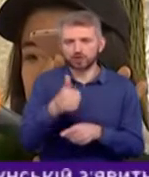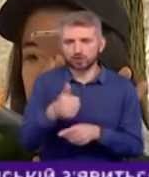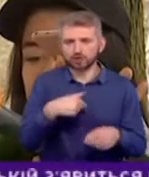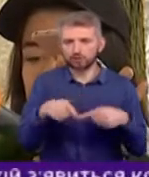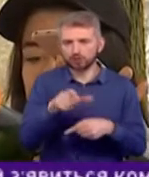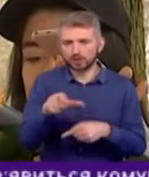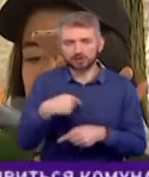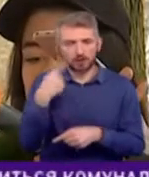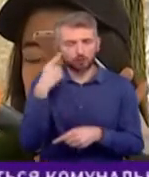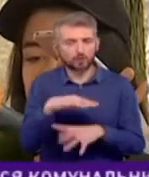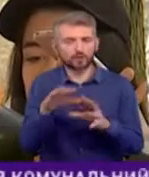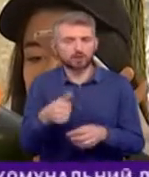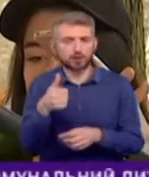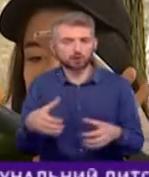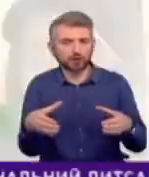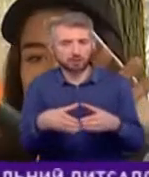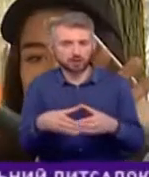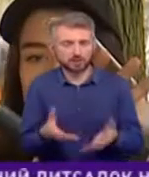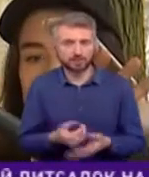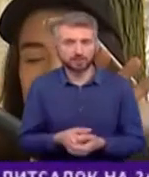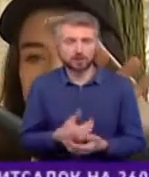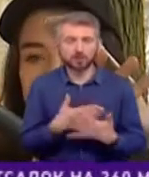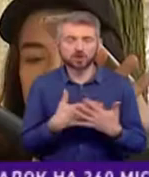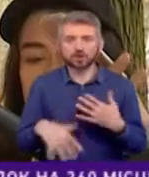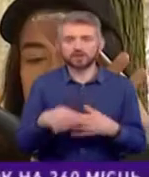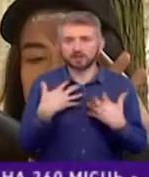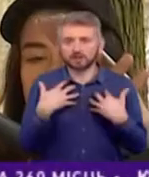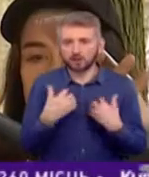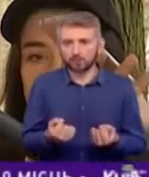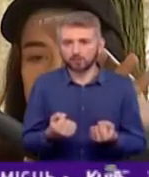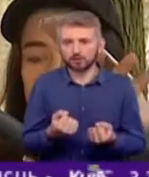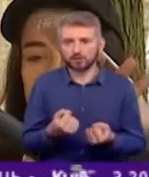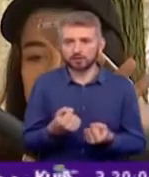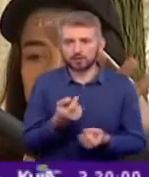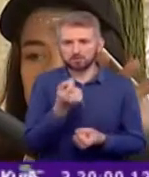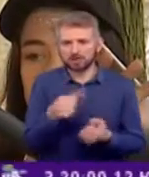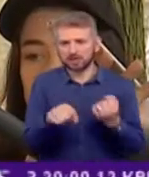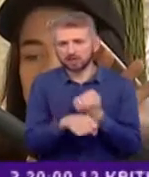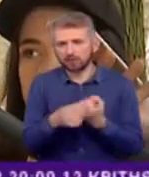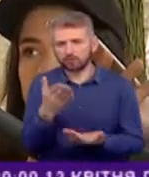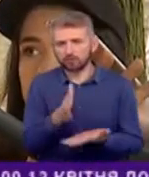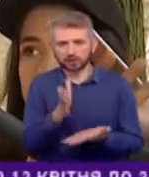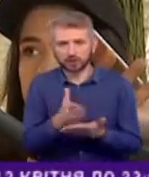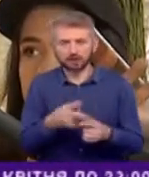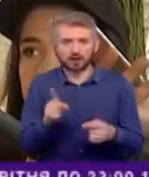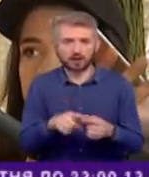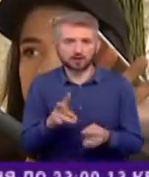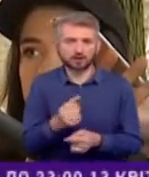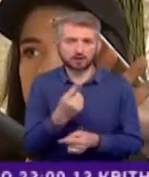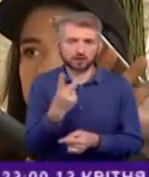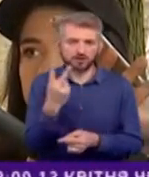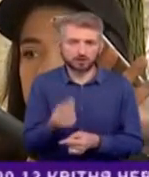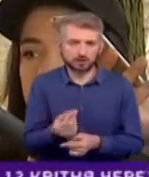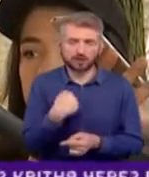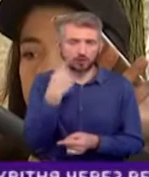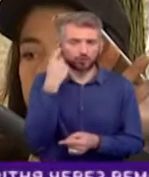цілому хороша команда і тяжелий поєдинок чекає. Почти всі здорові, там мікротравми може є, але це на день-два, і я думаю,